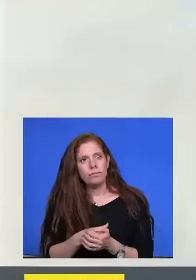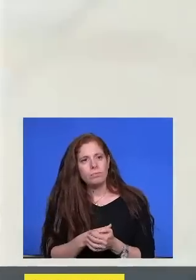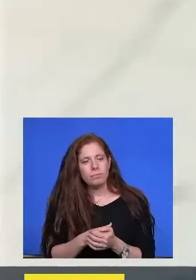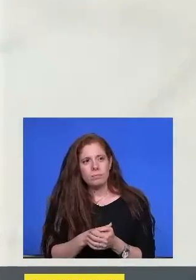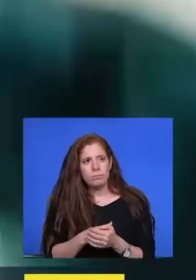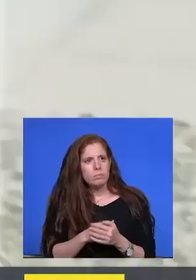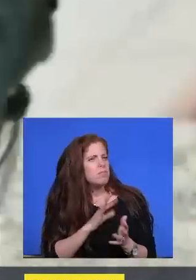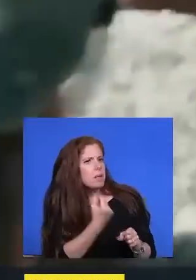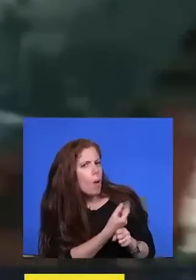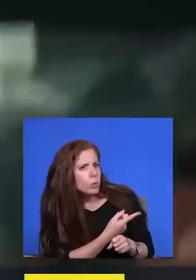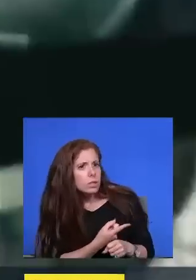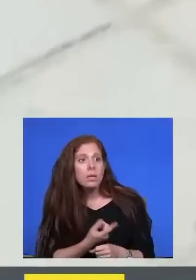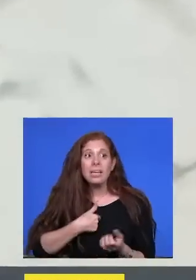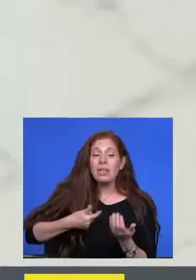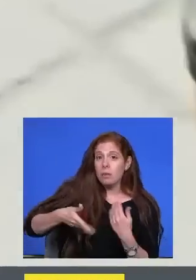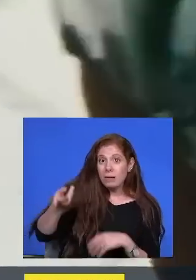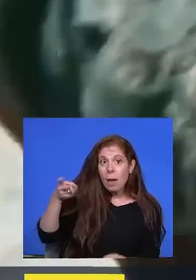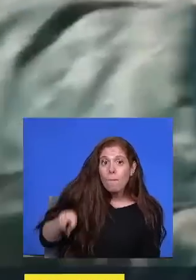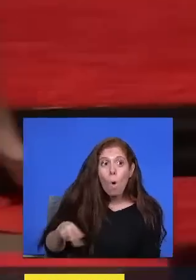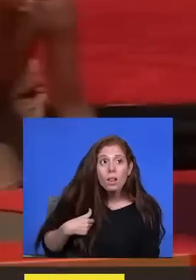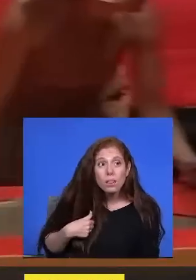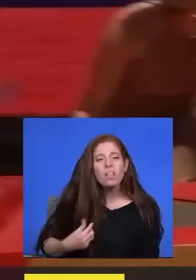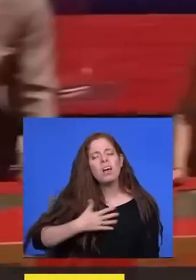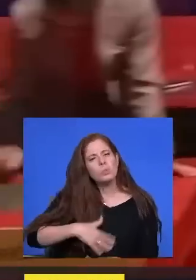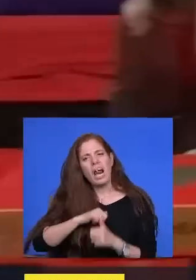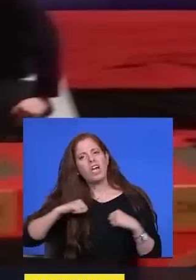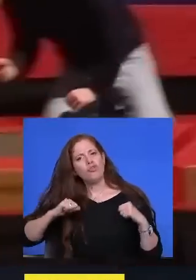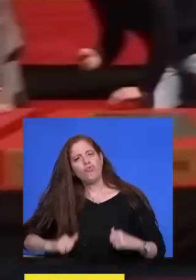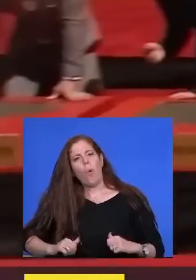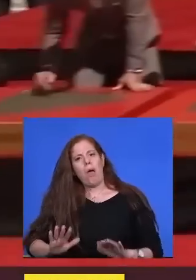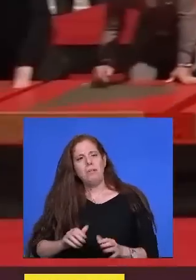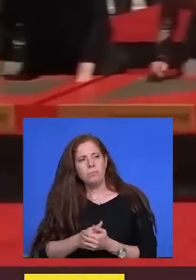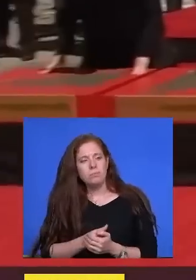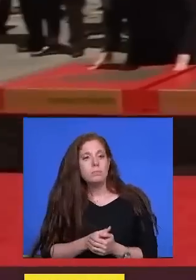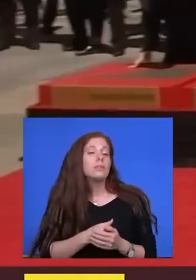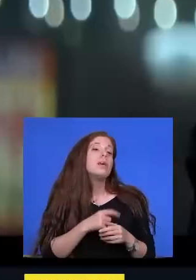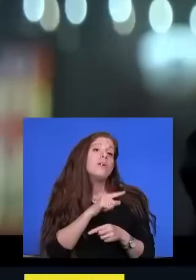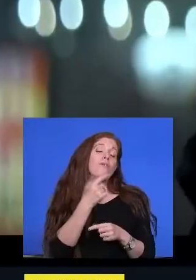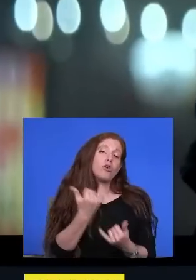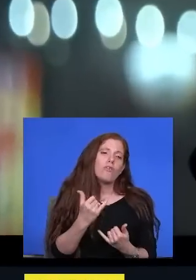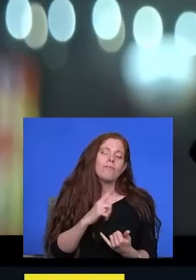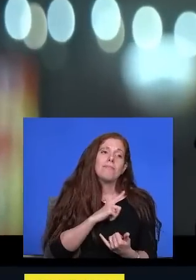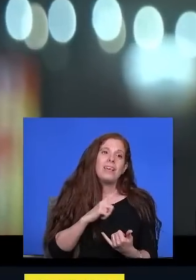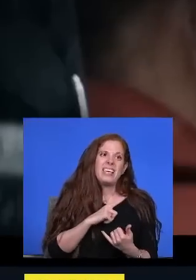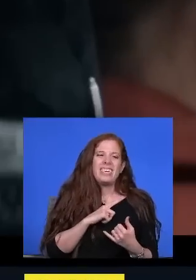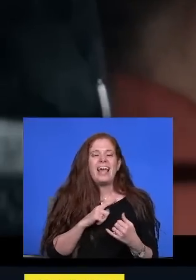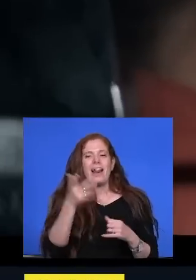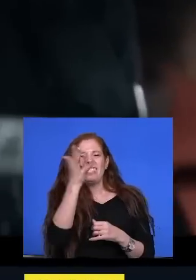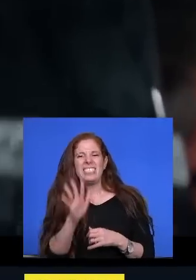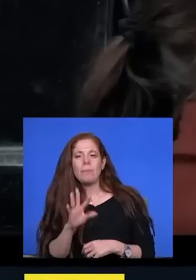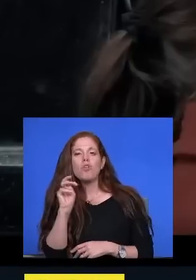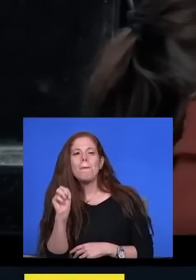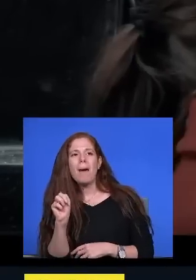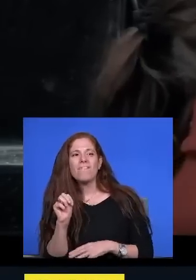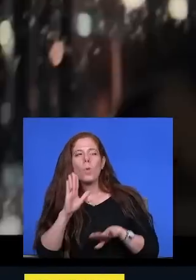What's he doing? I'm gonna die. I'm gonna die comfortable. ובשנים האחרונות מחכב בסרטי הנוקמים שוברי הקופות של מרוול בתפקיד